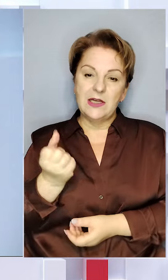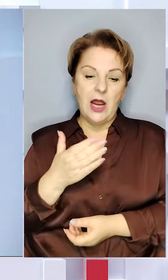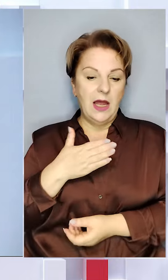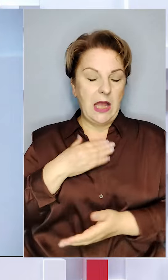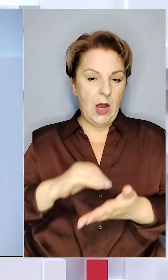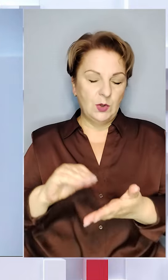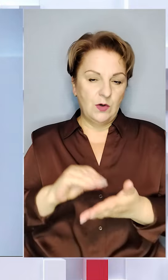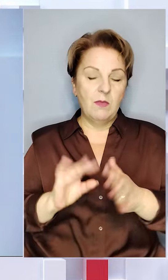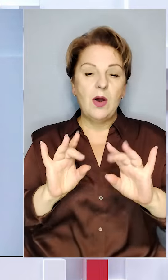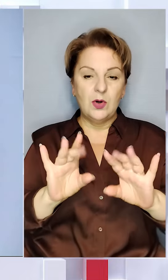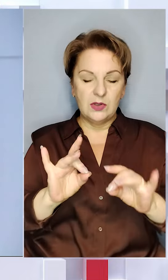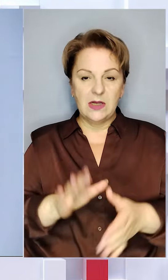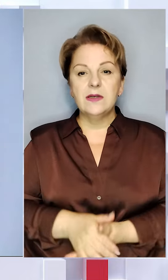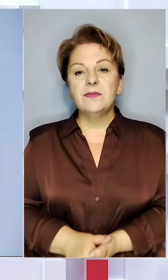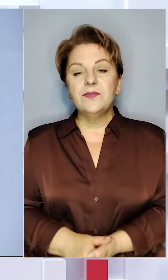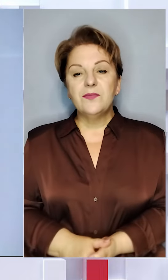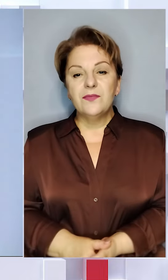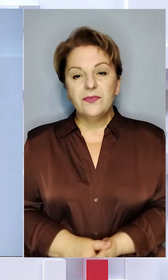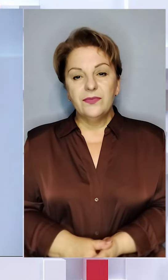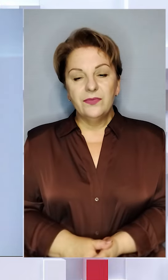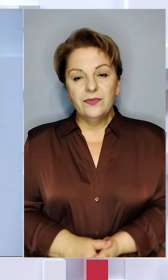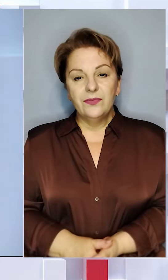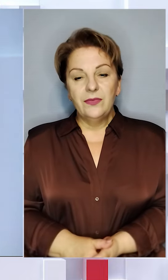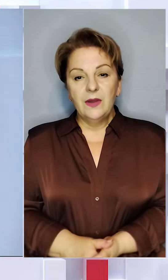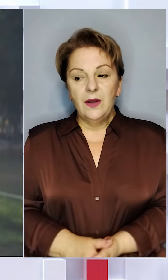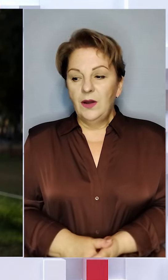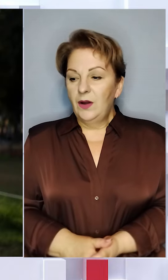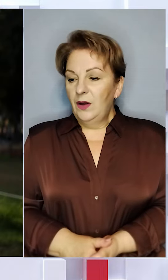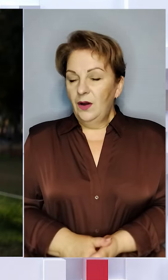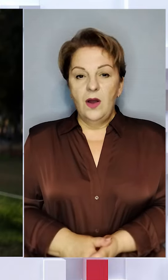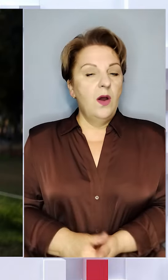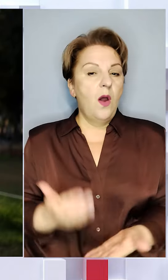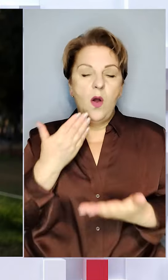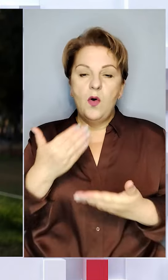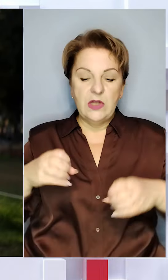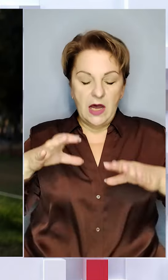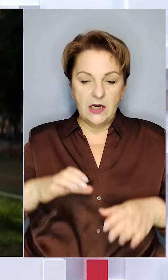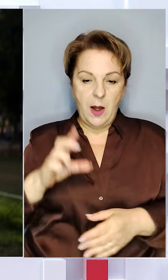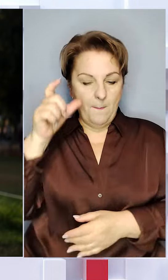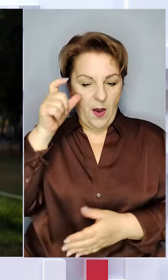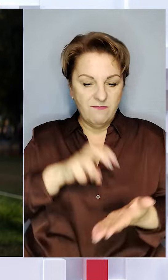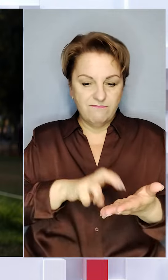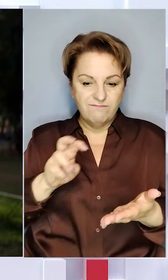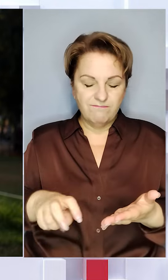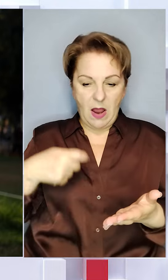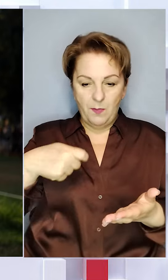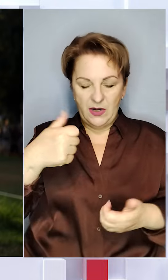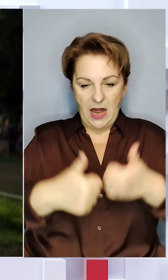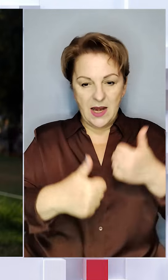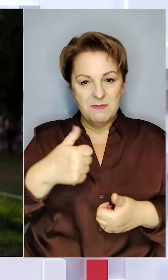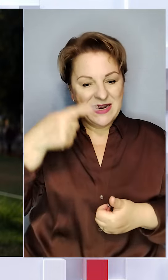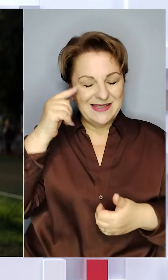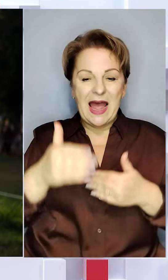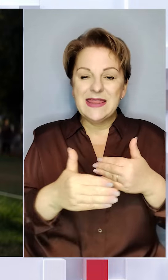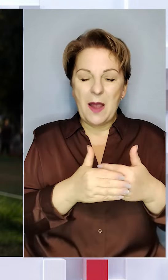власна кореспондентка ТСН Ольга Кошеленко розкаже далі. Про остаточне рішення Джо Байдена вийти з президентських перегонів знали